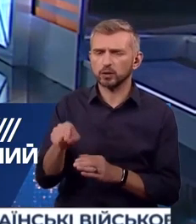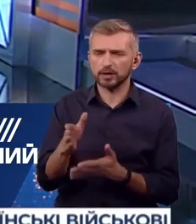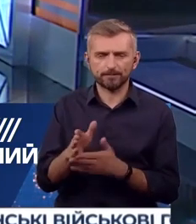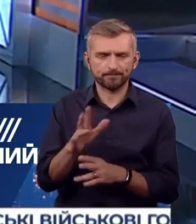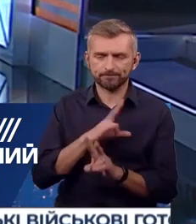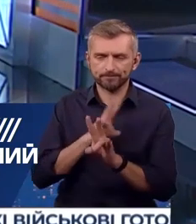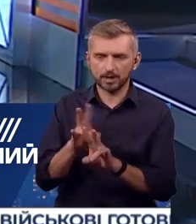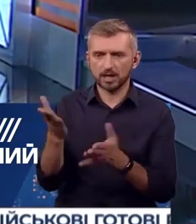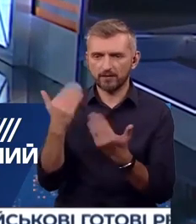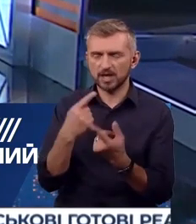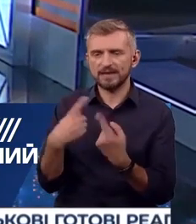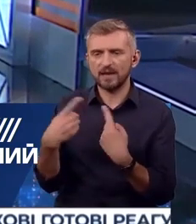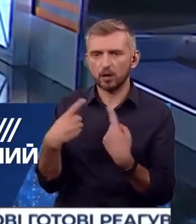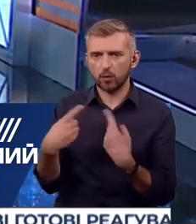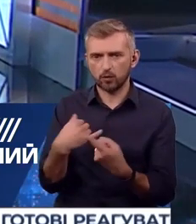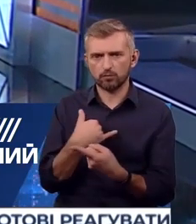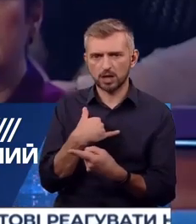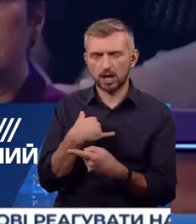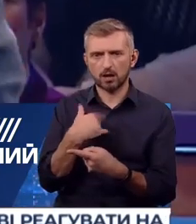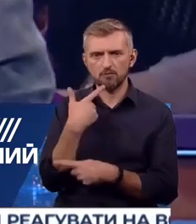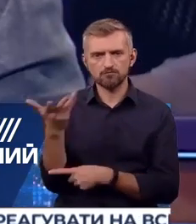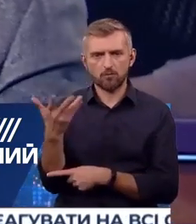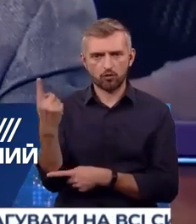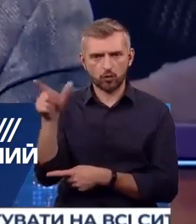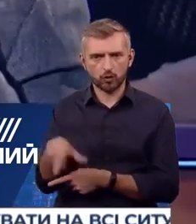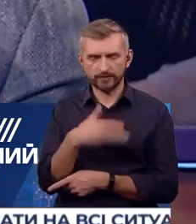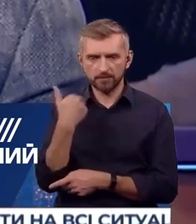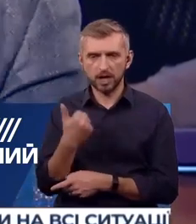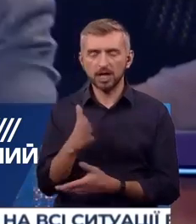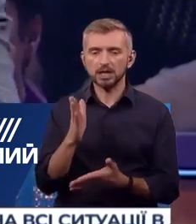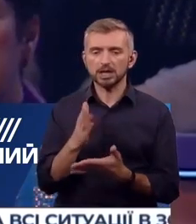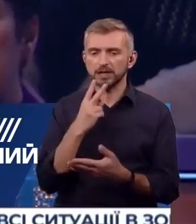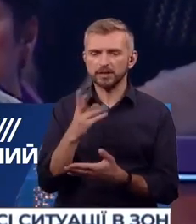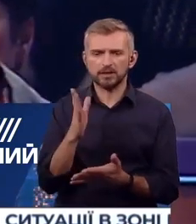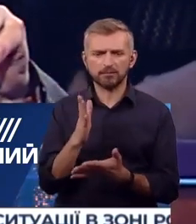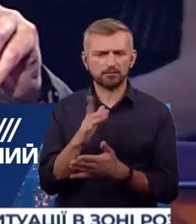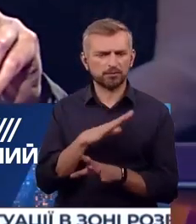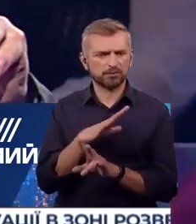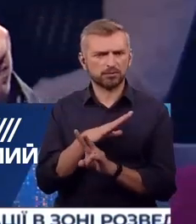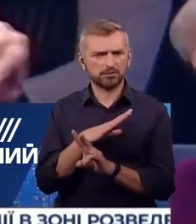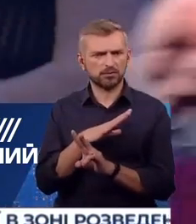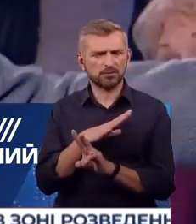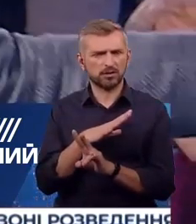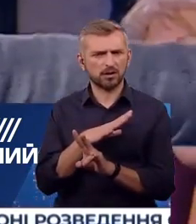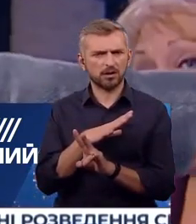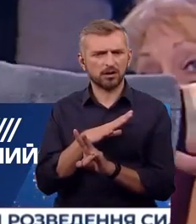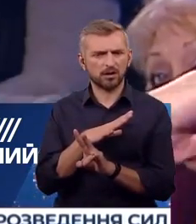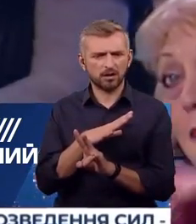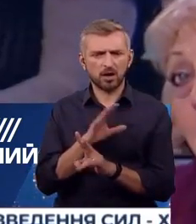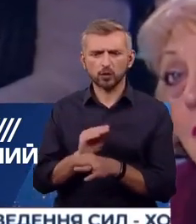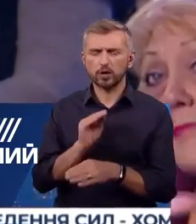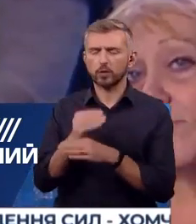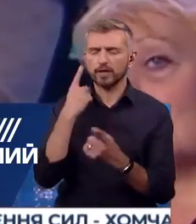хвилинку, давайте діалогу, в мене монологів нема. Дивіться, є перше, одну хвилинку.